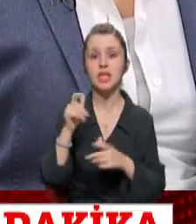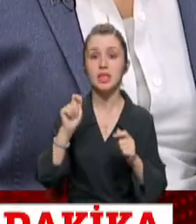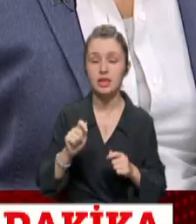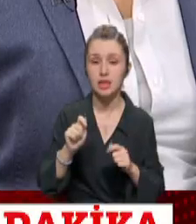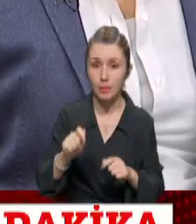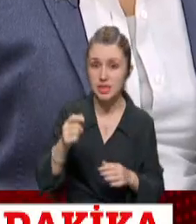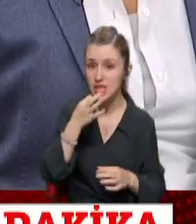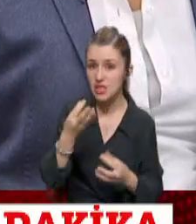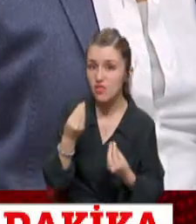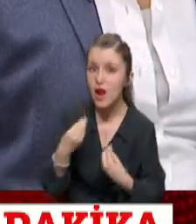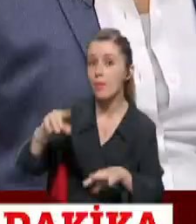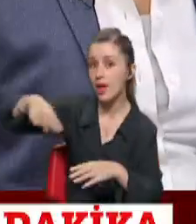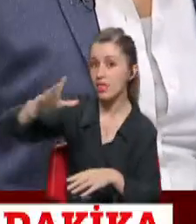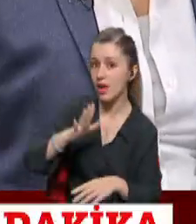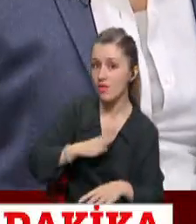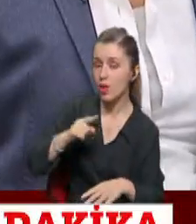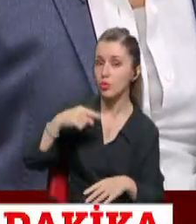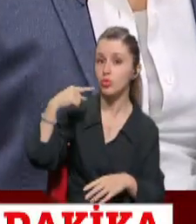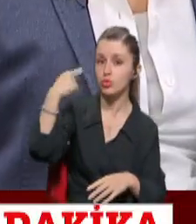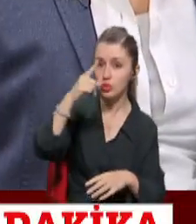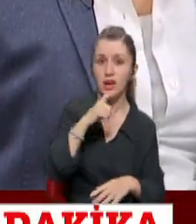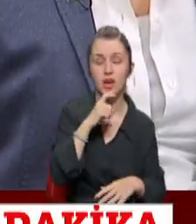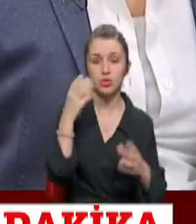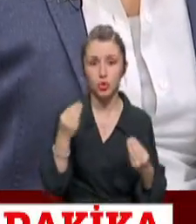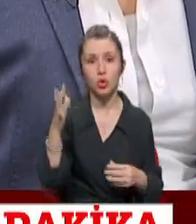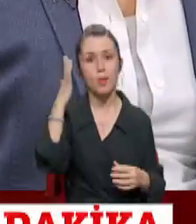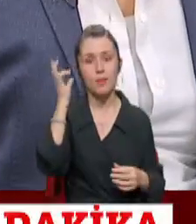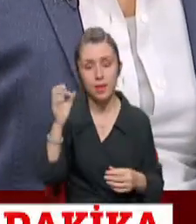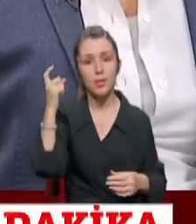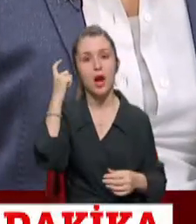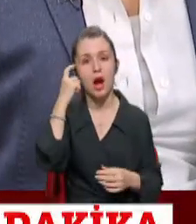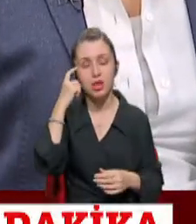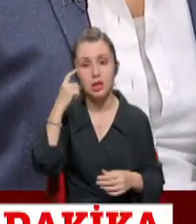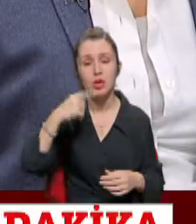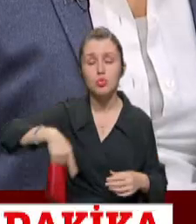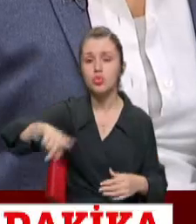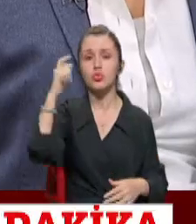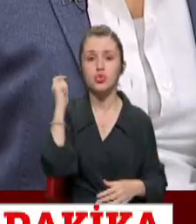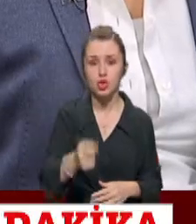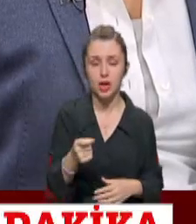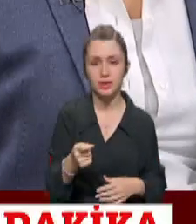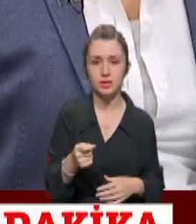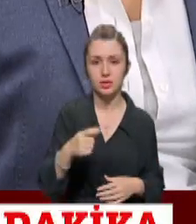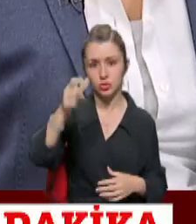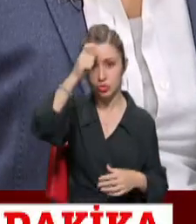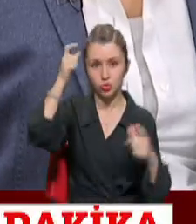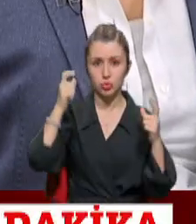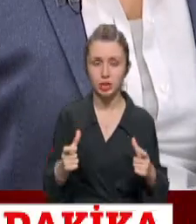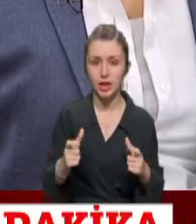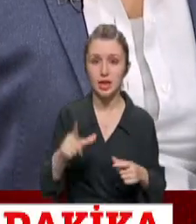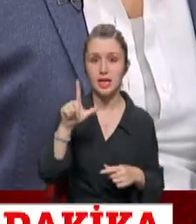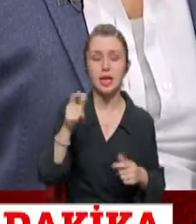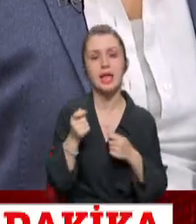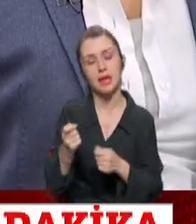yaptırmayanlar yüzünden biz yanlış yapıyoruz. Yani bilimin, aklın, fenin, bütün şartların aslında Türkiye'de